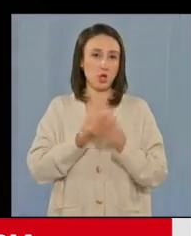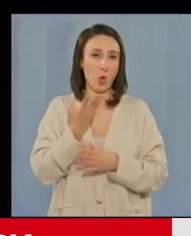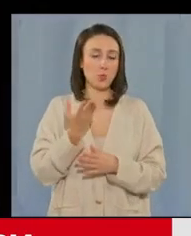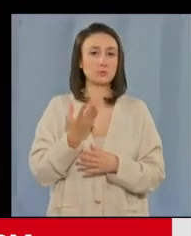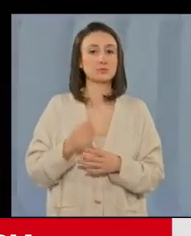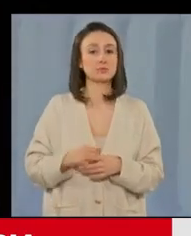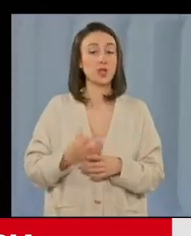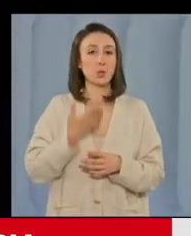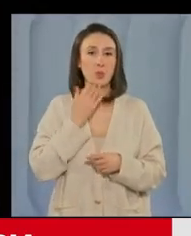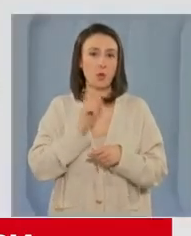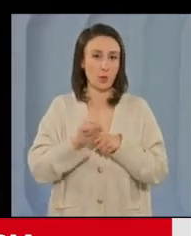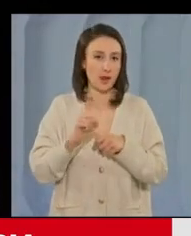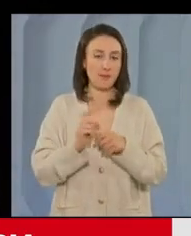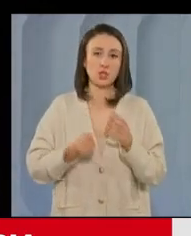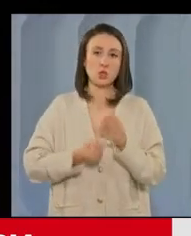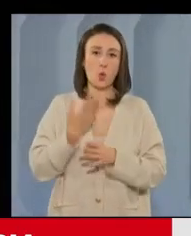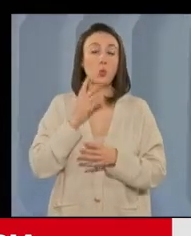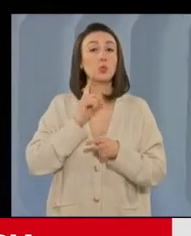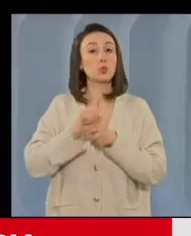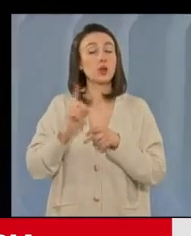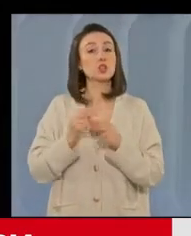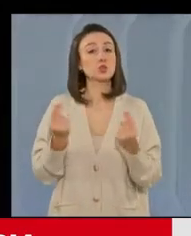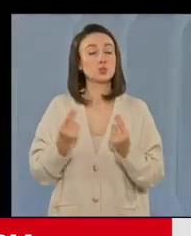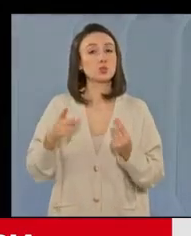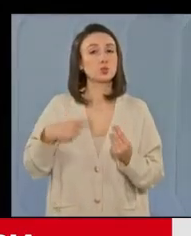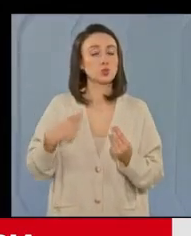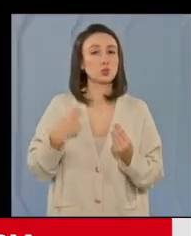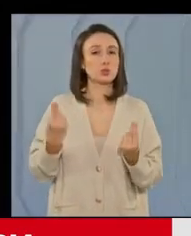este un element nou. Da. Lucrurile sunt destul de